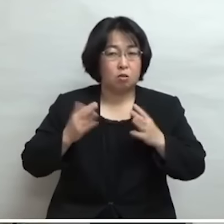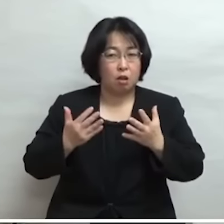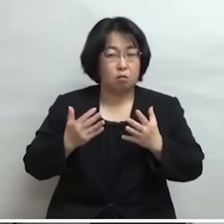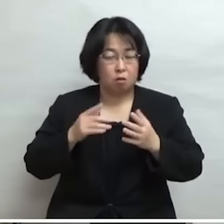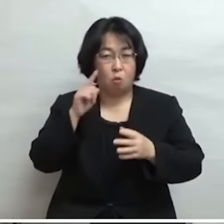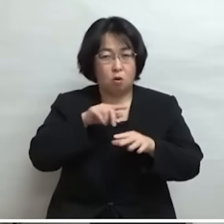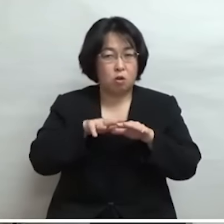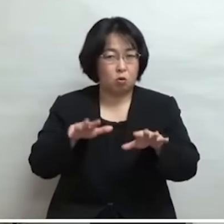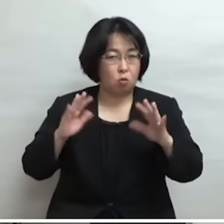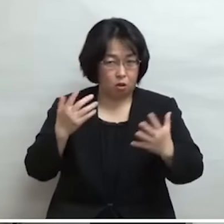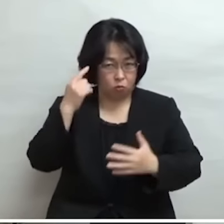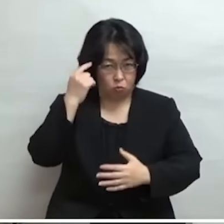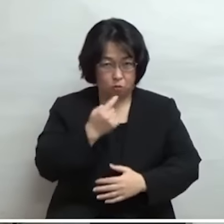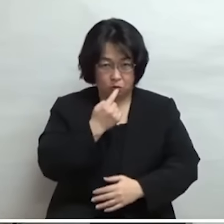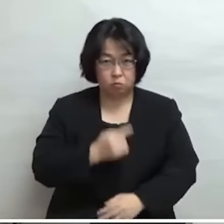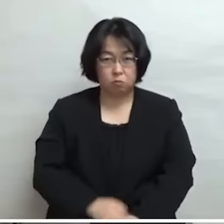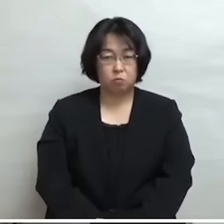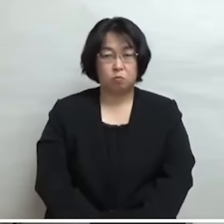さん。